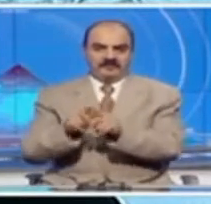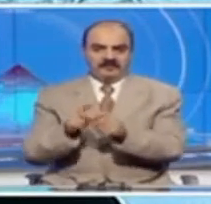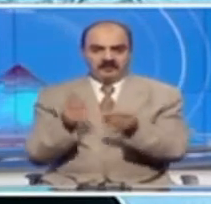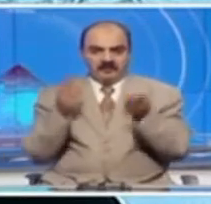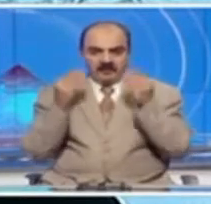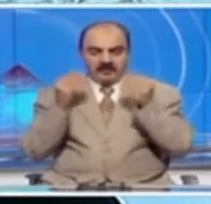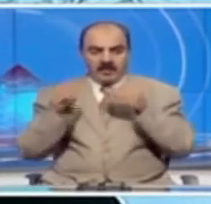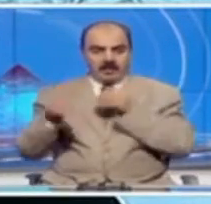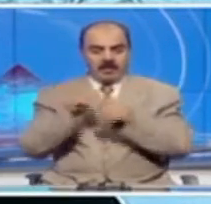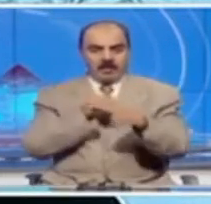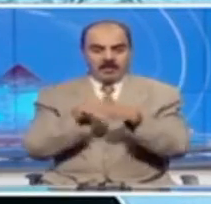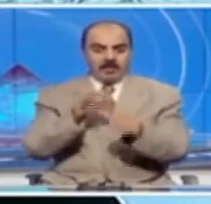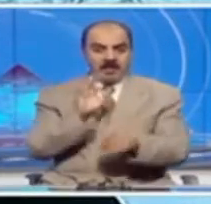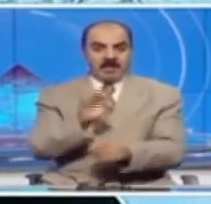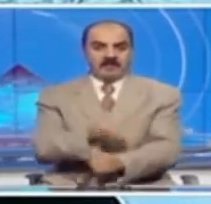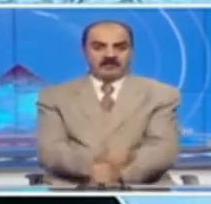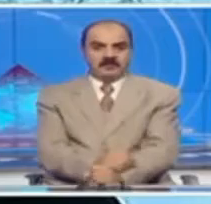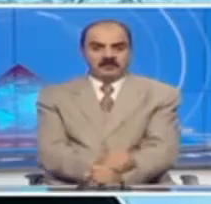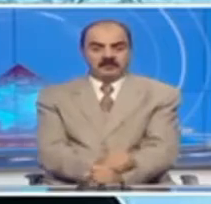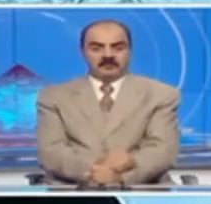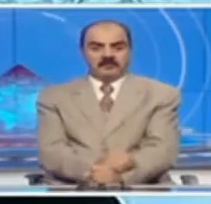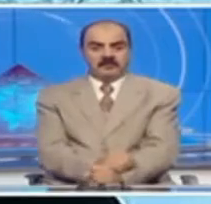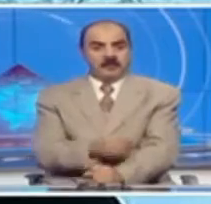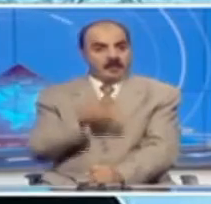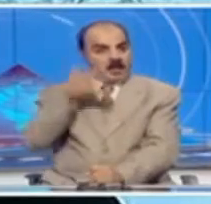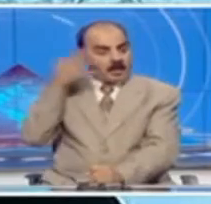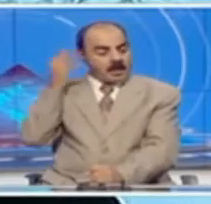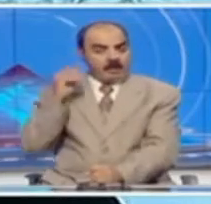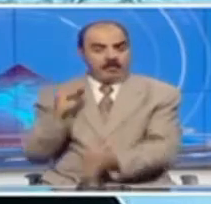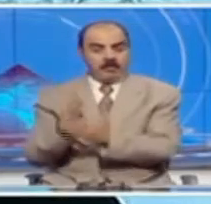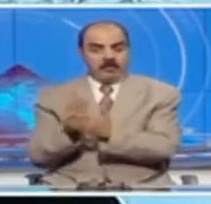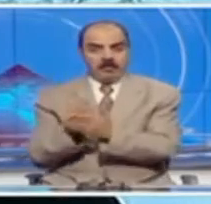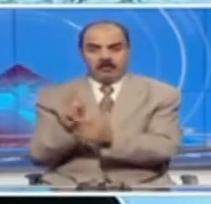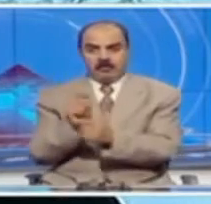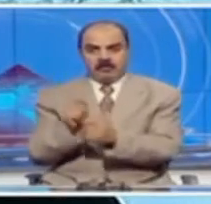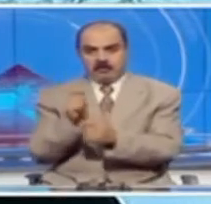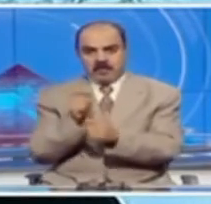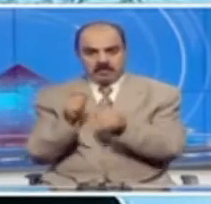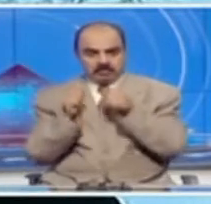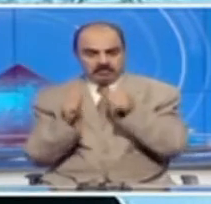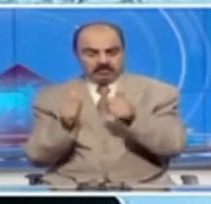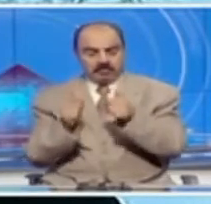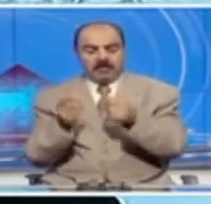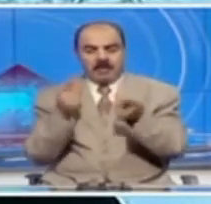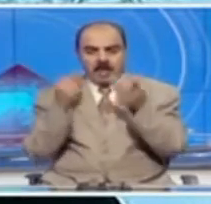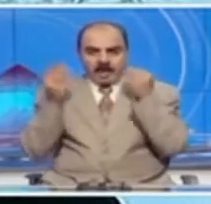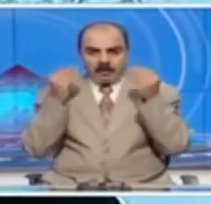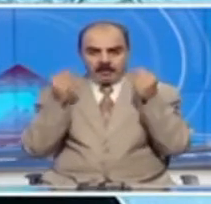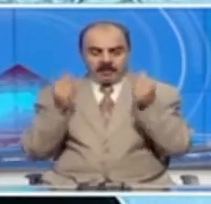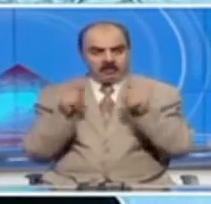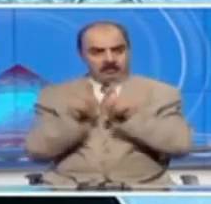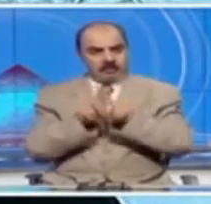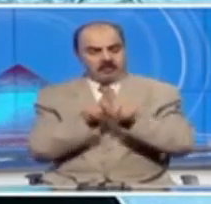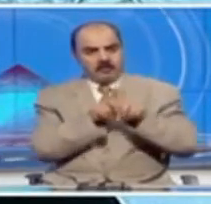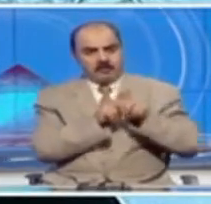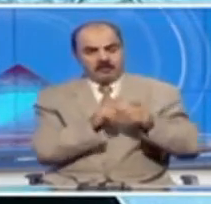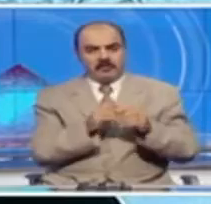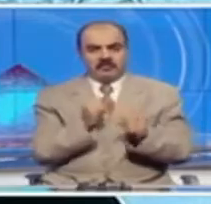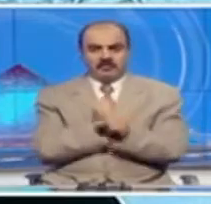للتبادل والتفاهم بين خبرات وإنجازات البحث العلمي بما يقدم بشكل